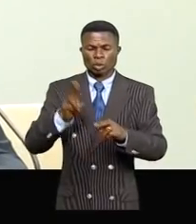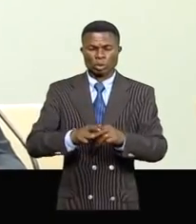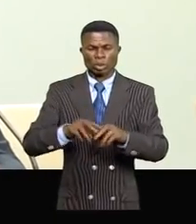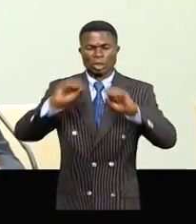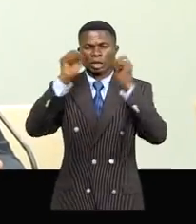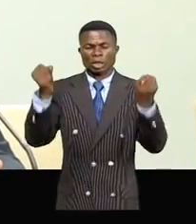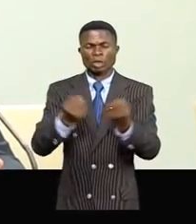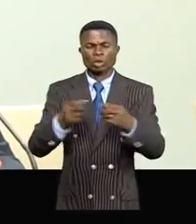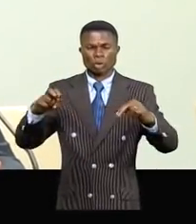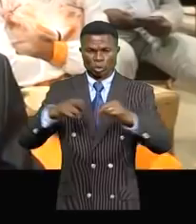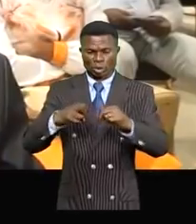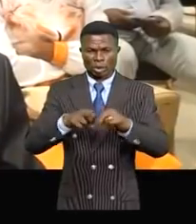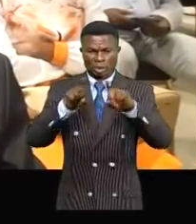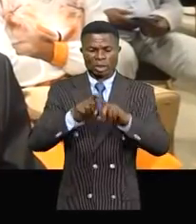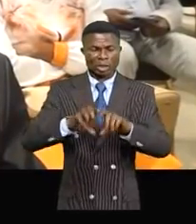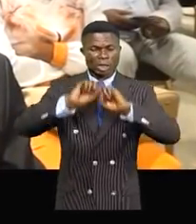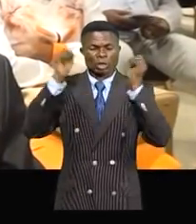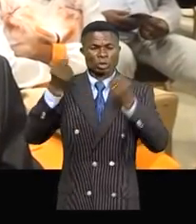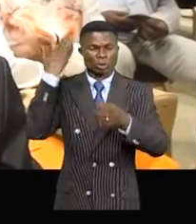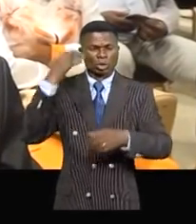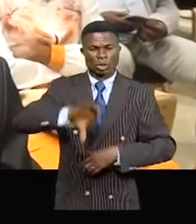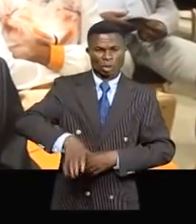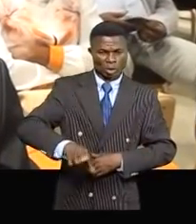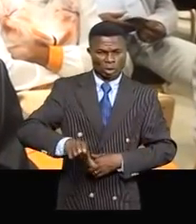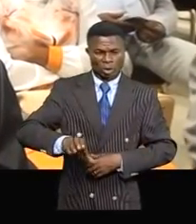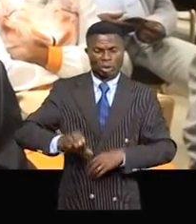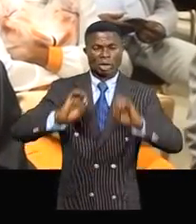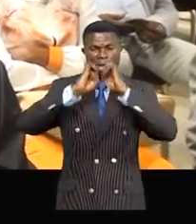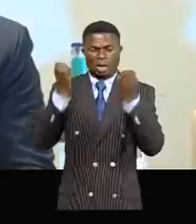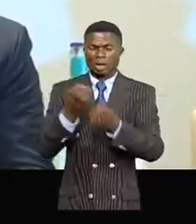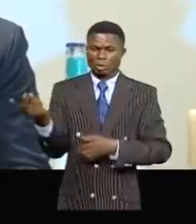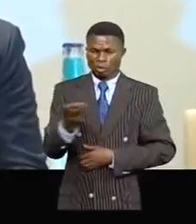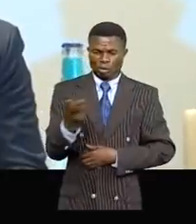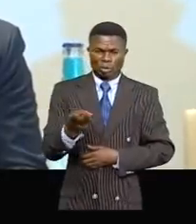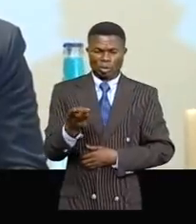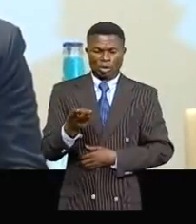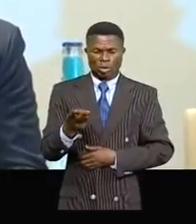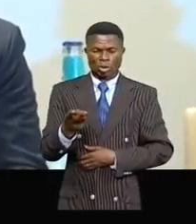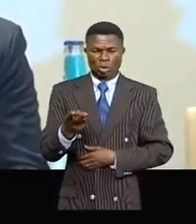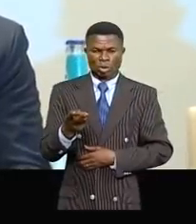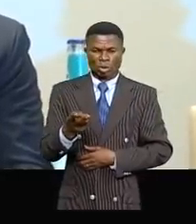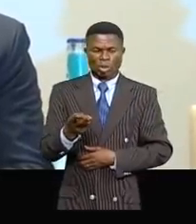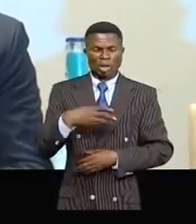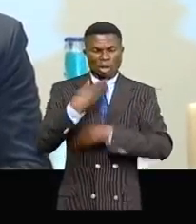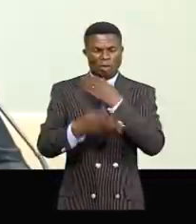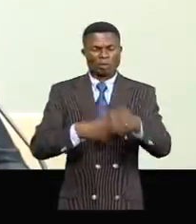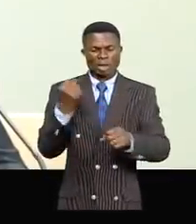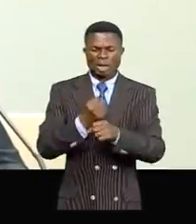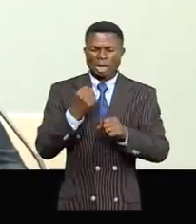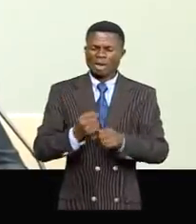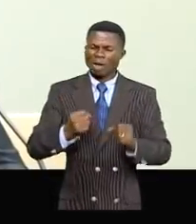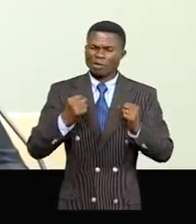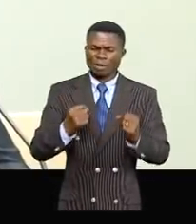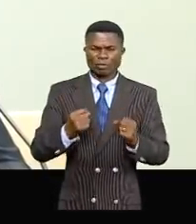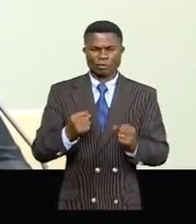SNEL et à la Régie des eaux. Lesquelles entreprises sont en train d'abattre un grand